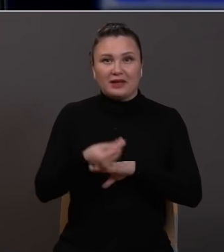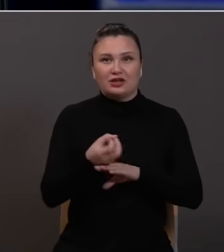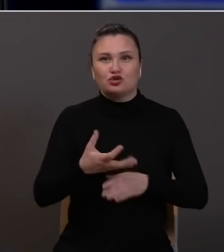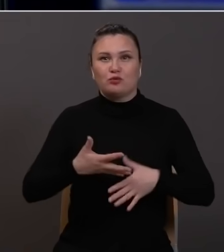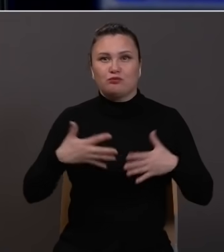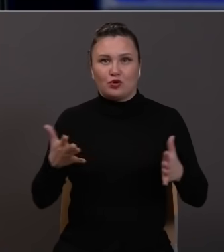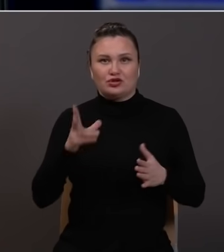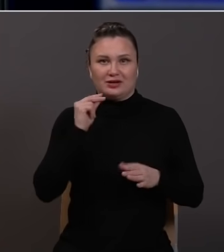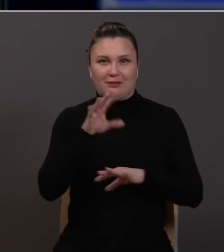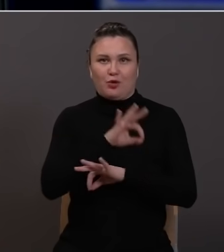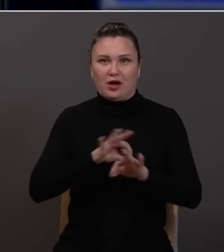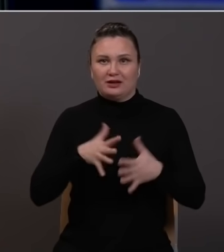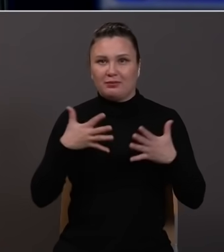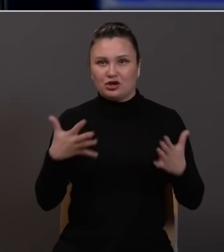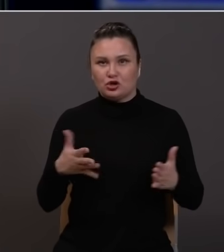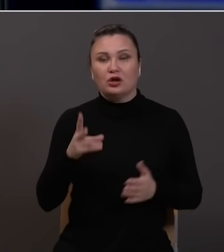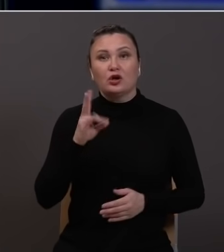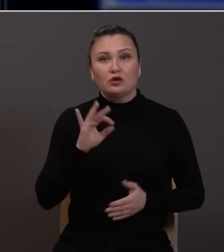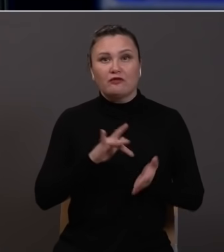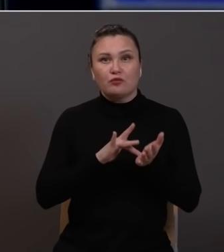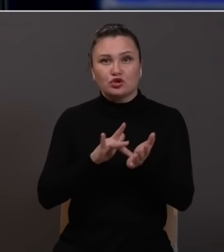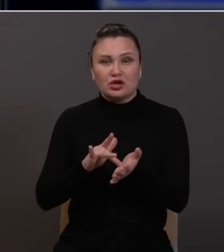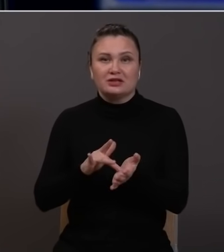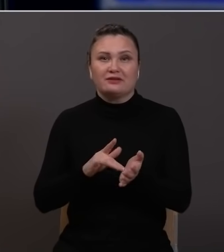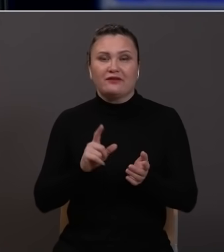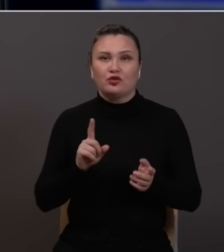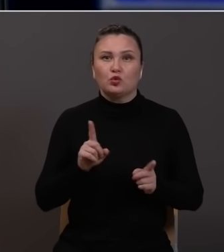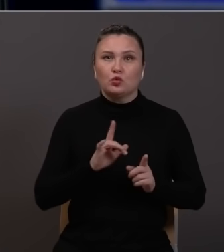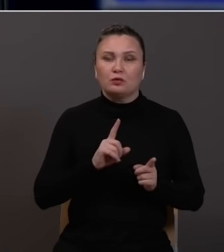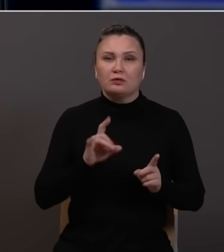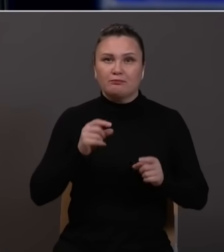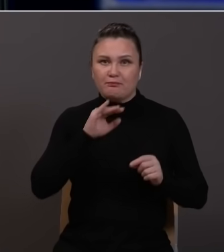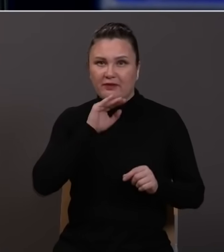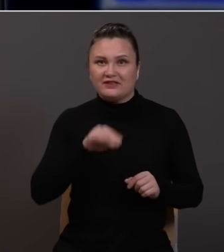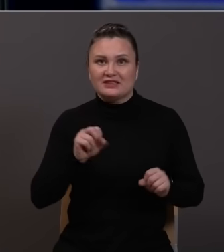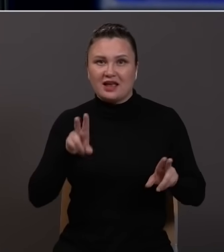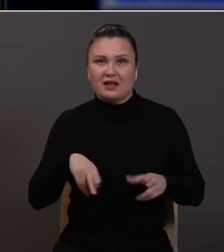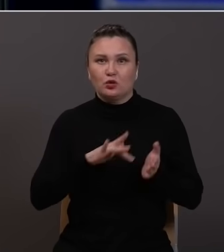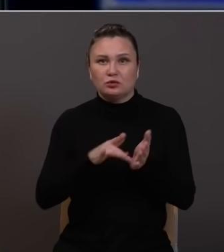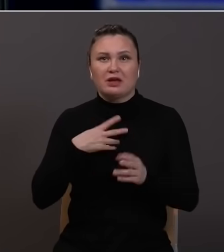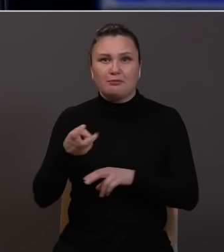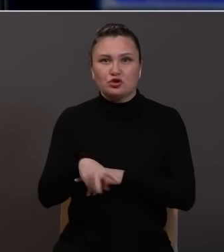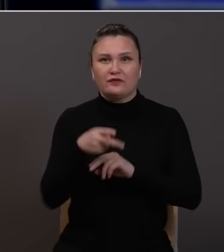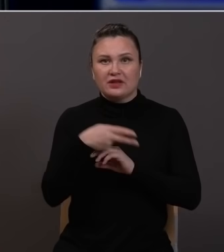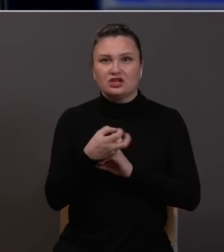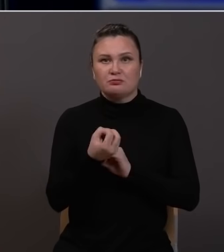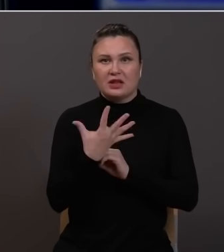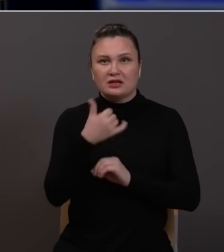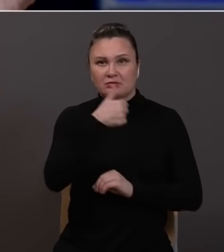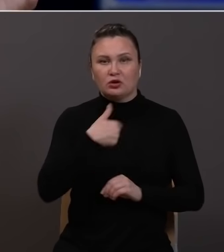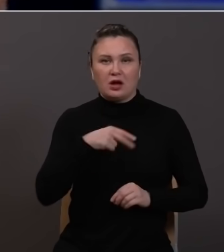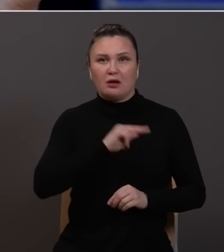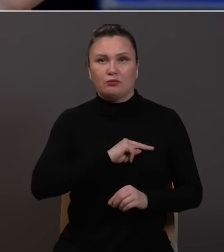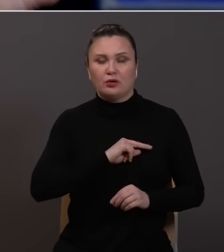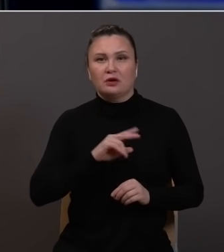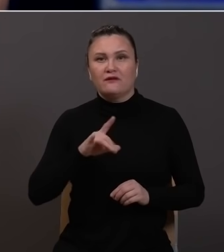большой. Но в путешествие, в туризм, в профессиональный туризм, я пришел в 2015 году. Я работал